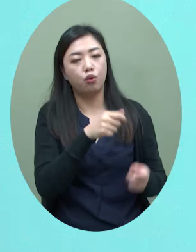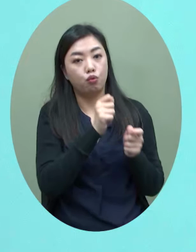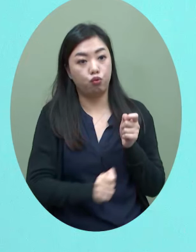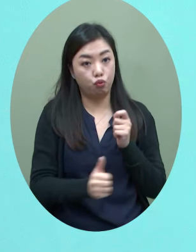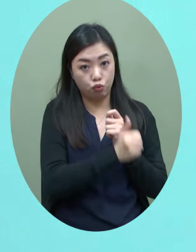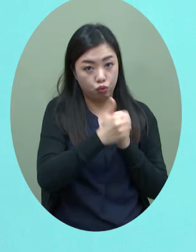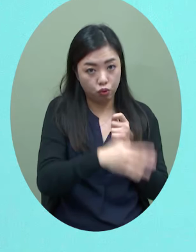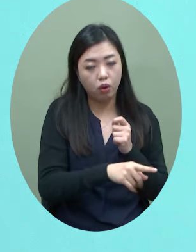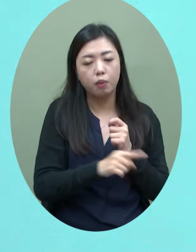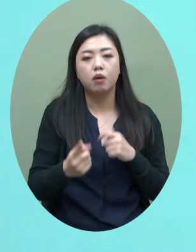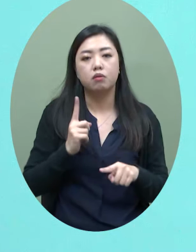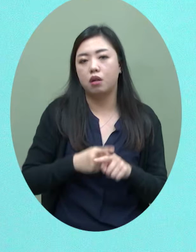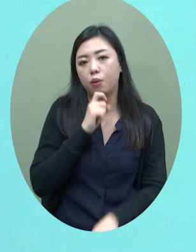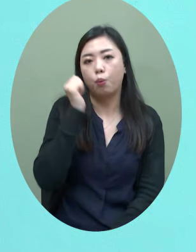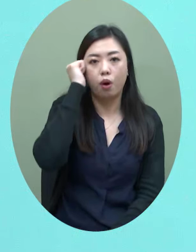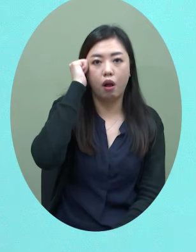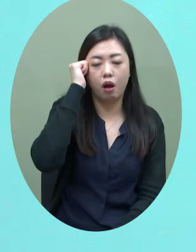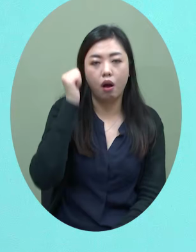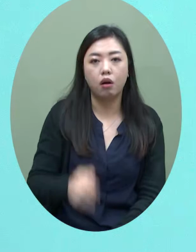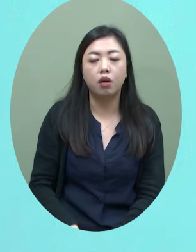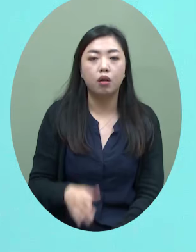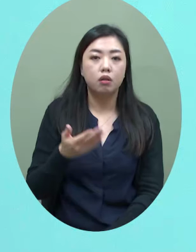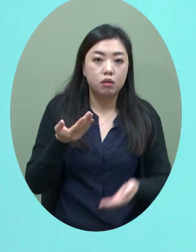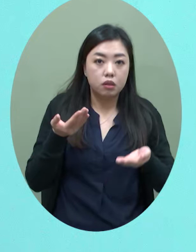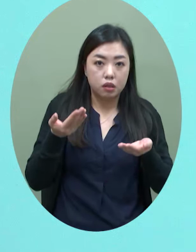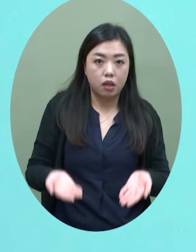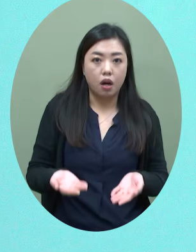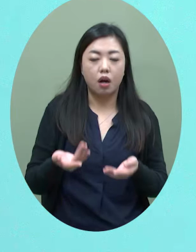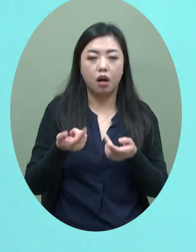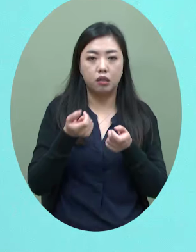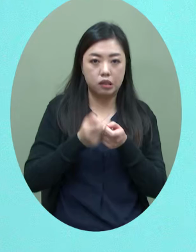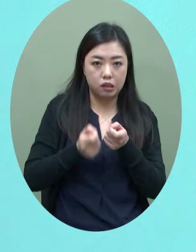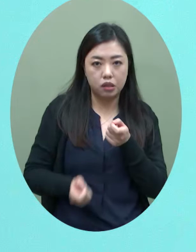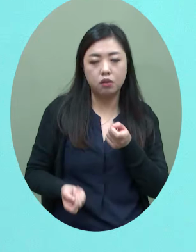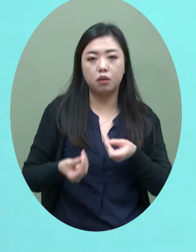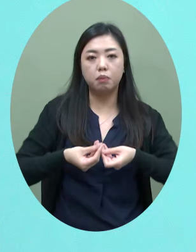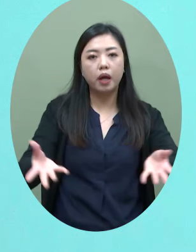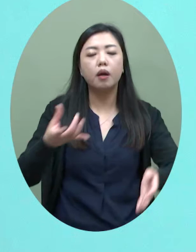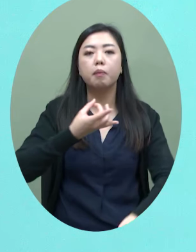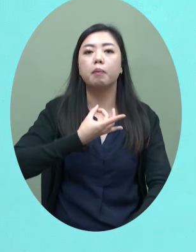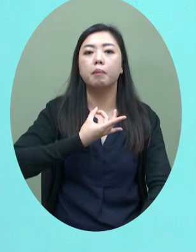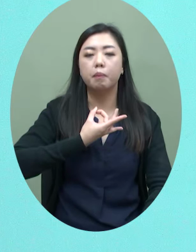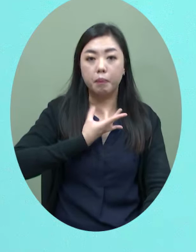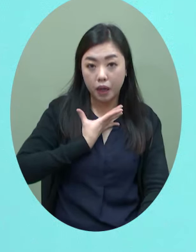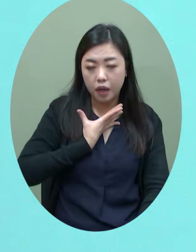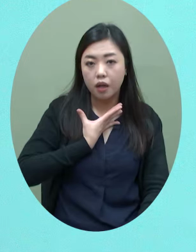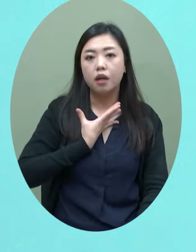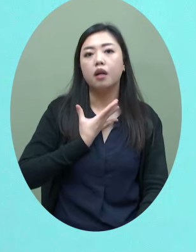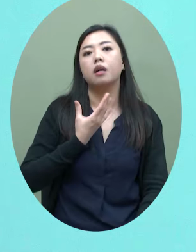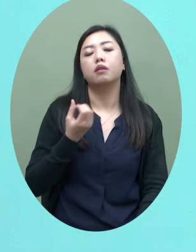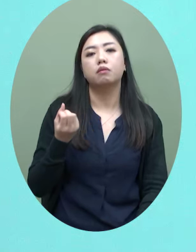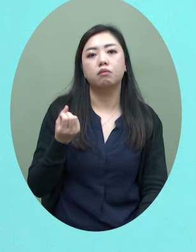以係有好大嘅難度。不過喺未能夠提供俾社會知道一個另